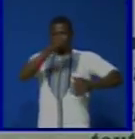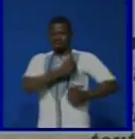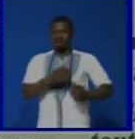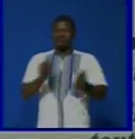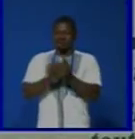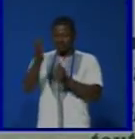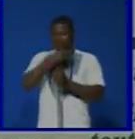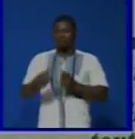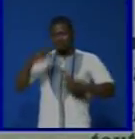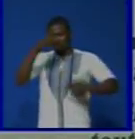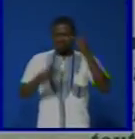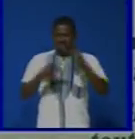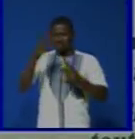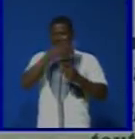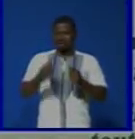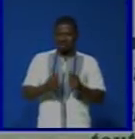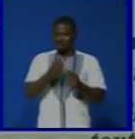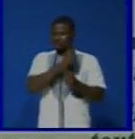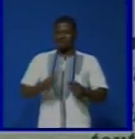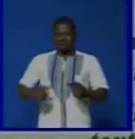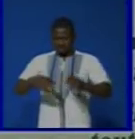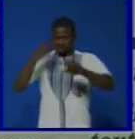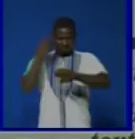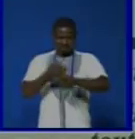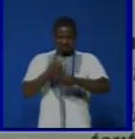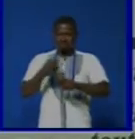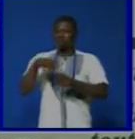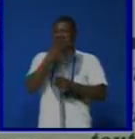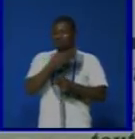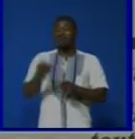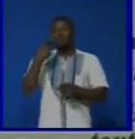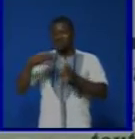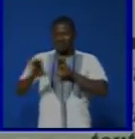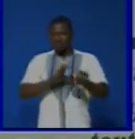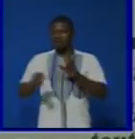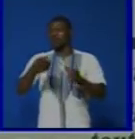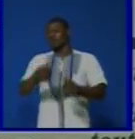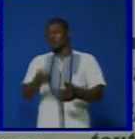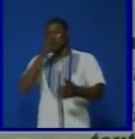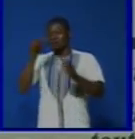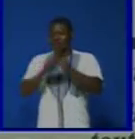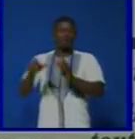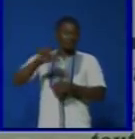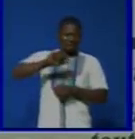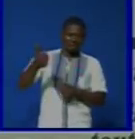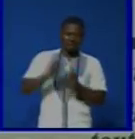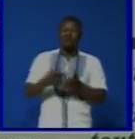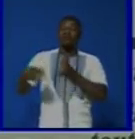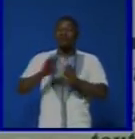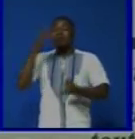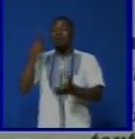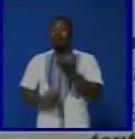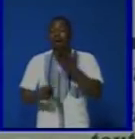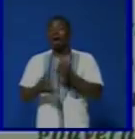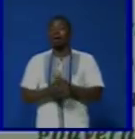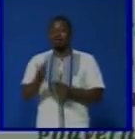troupes blindées qui ont déjà fait preuve d'efficacité ailleurs. Un luxe inaccessible, que faire alors? Le pays